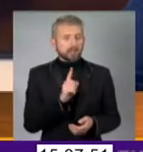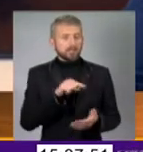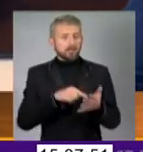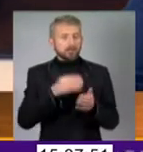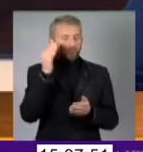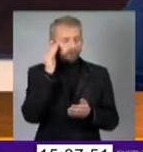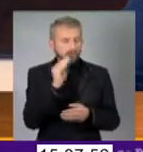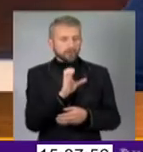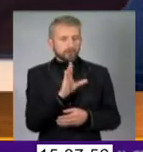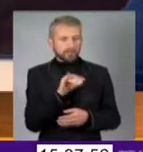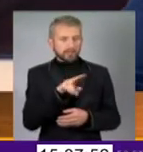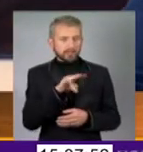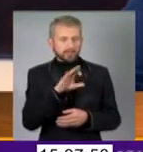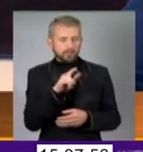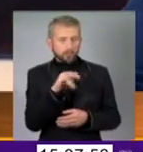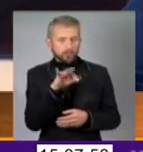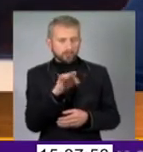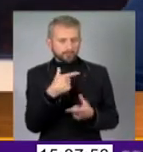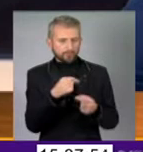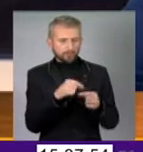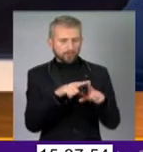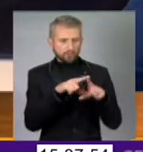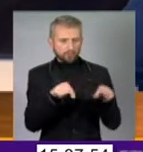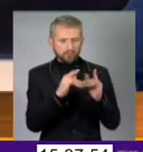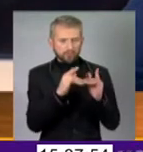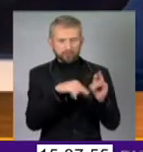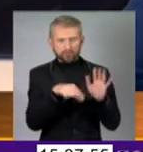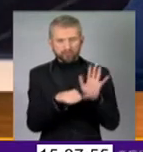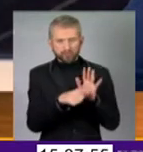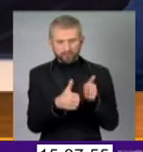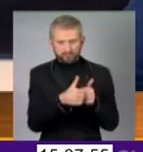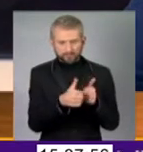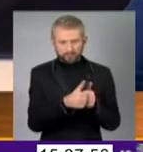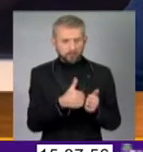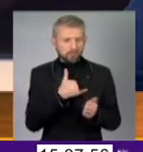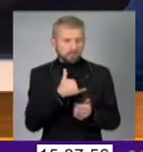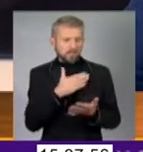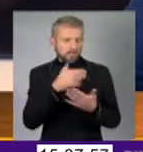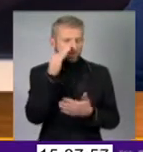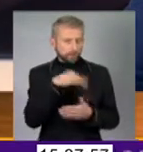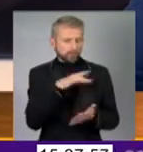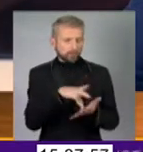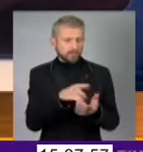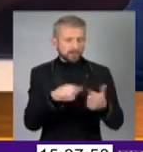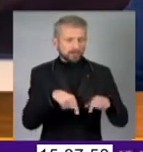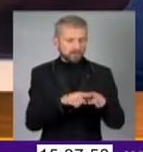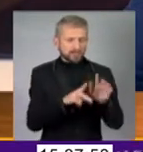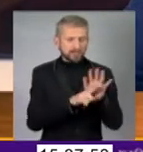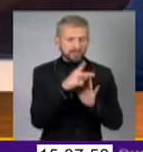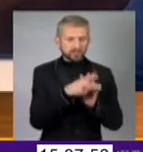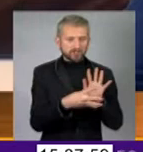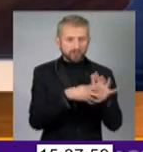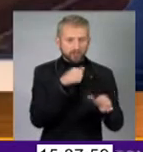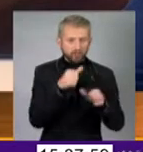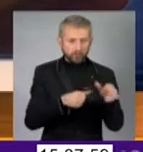зору Світлицького, коли люди заходять, от із досвіду, вони трошки є досвід, скажімо, в комунальній сфері з 2009 року,